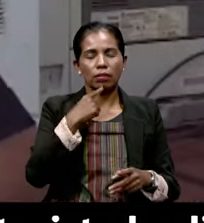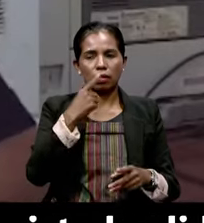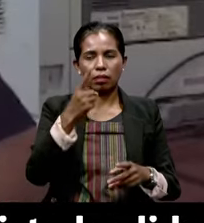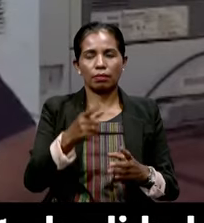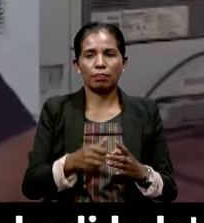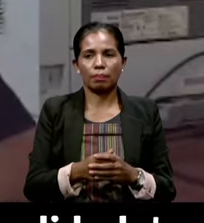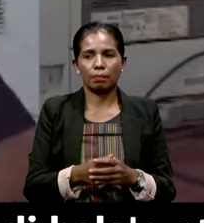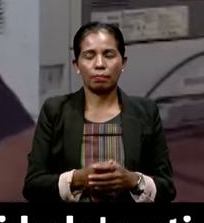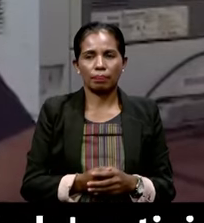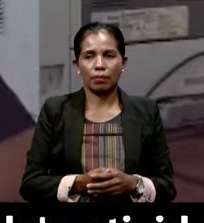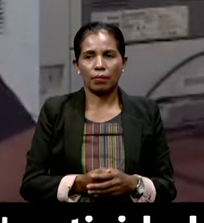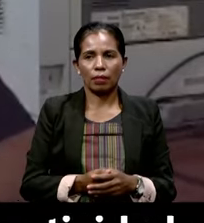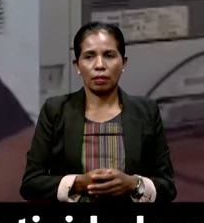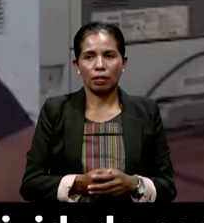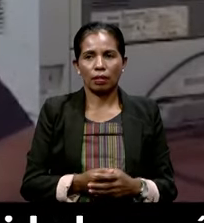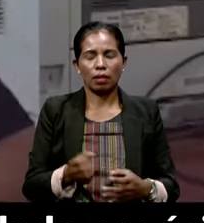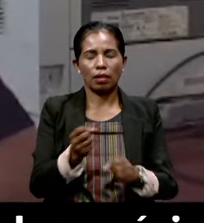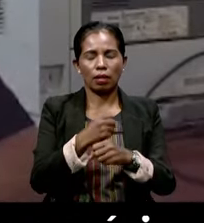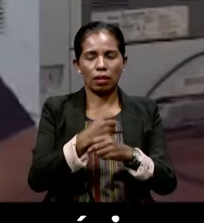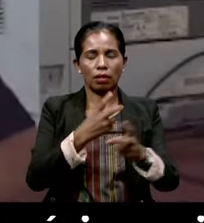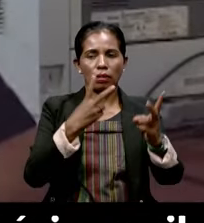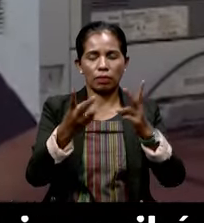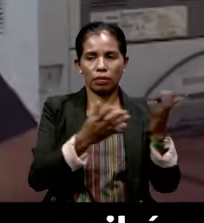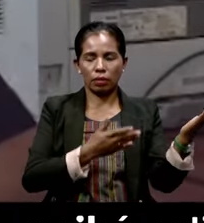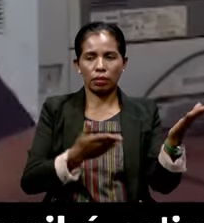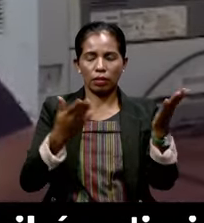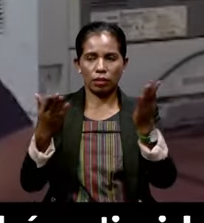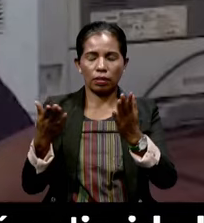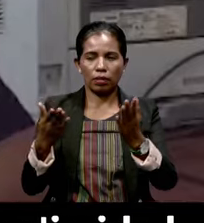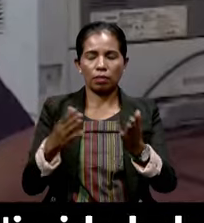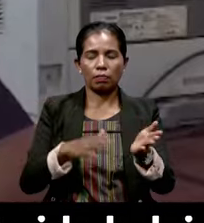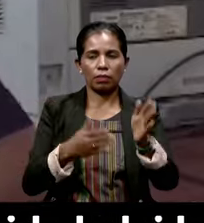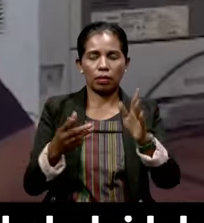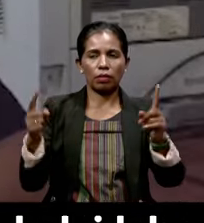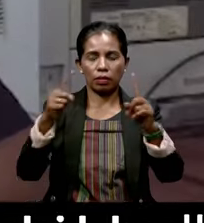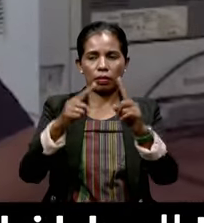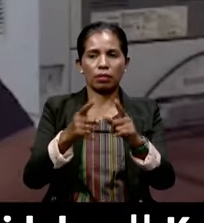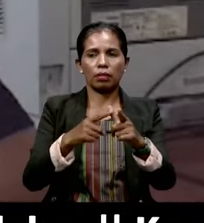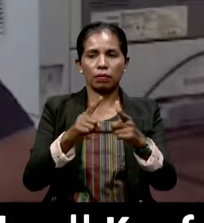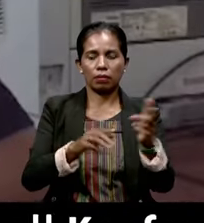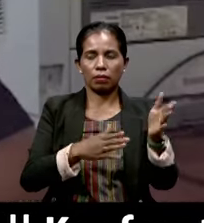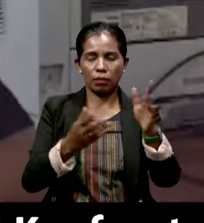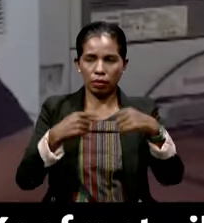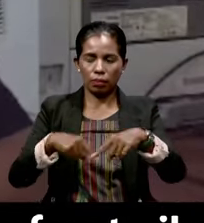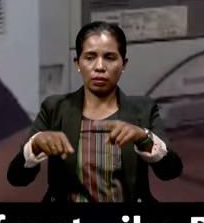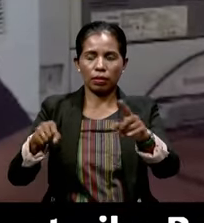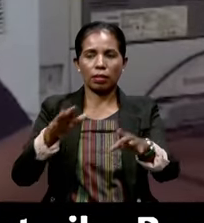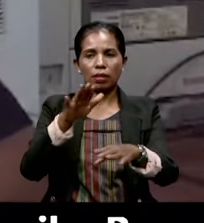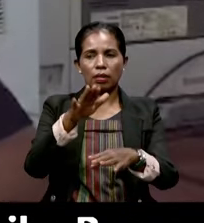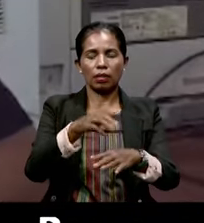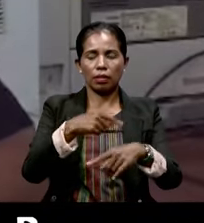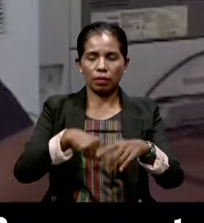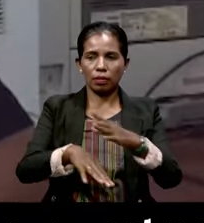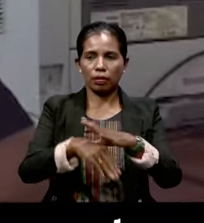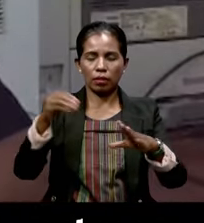sira sira halo viva irne lori oi hira mate to sira halo irne depois mate to batia iha krai atau sai bafali